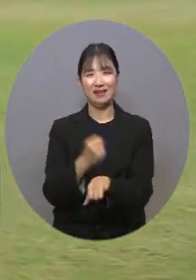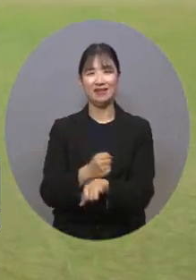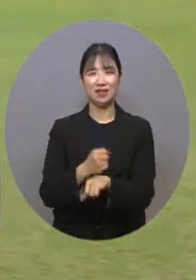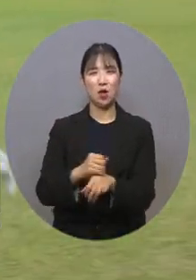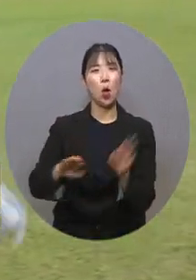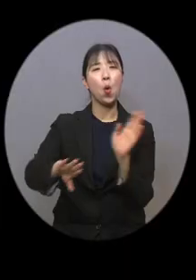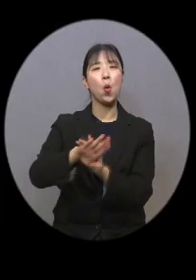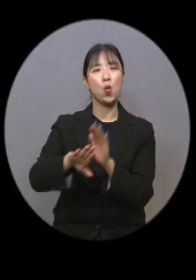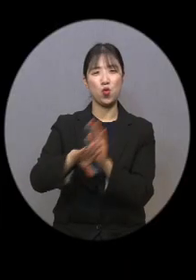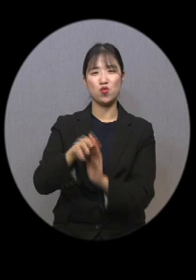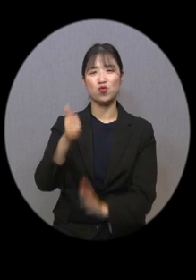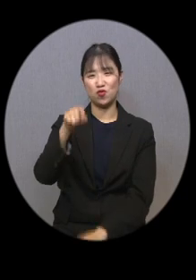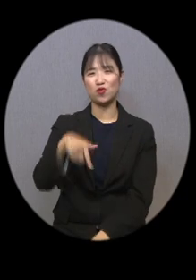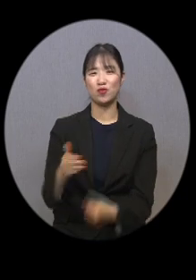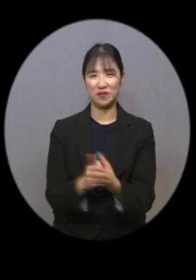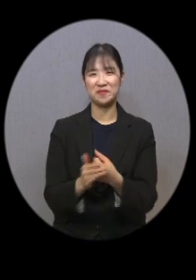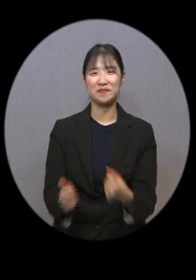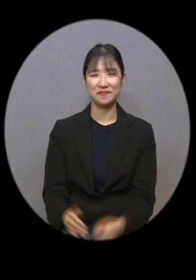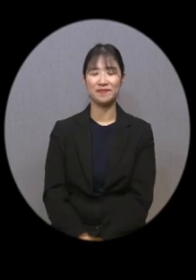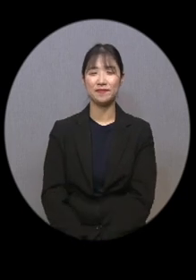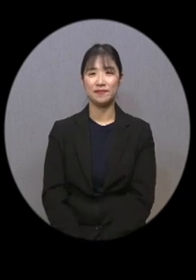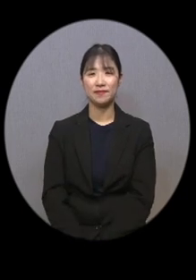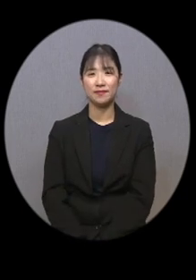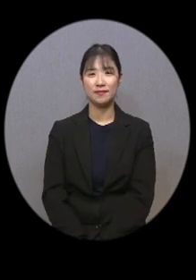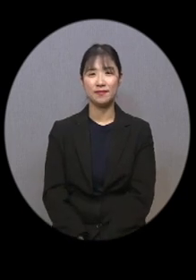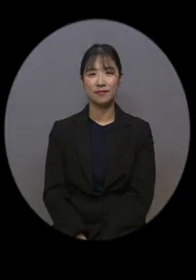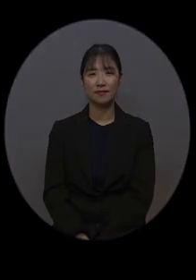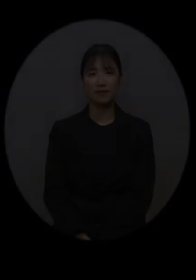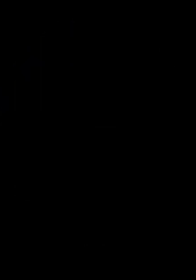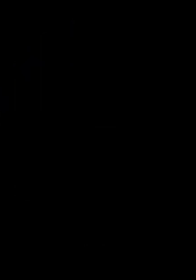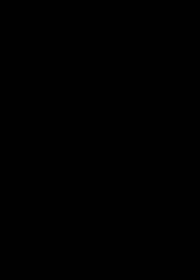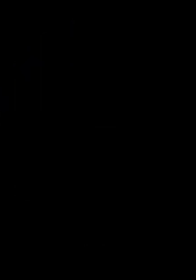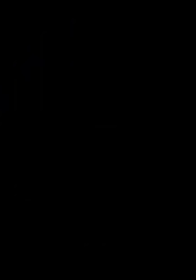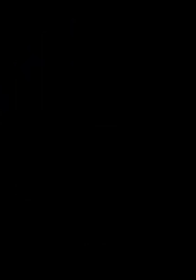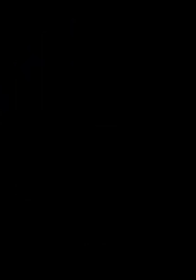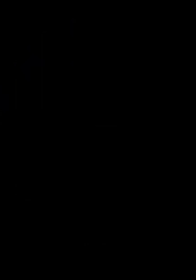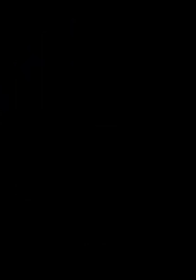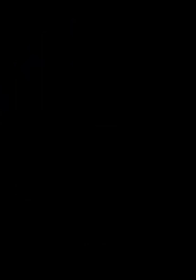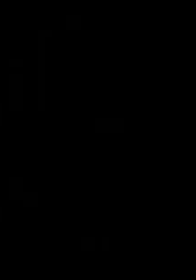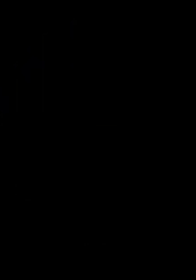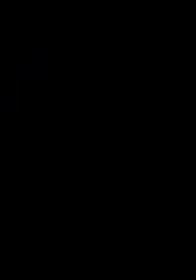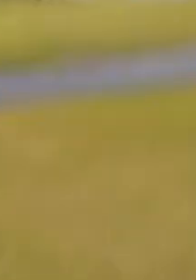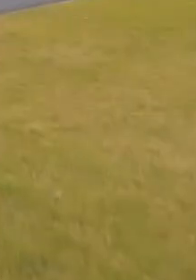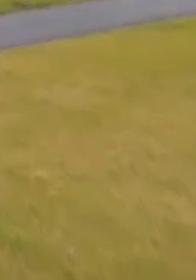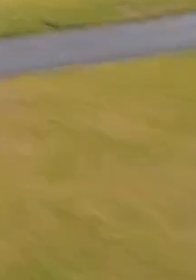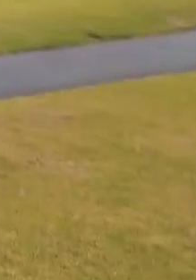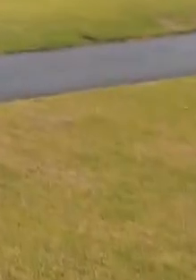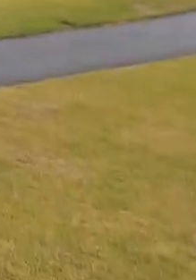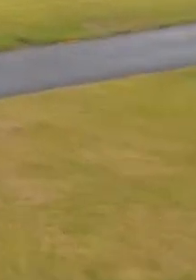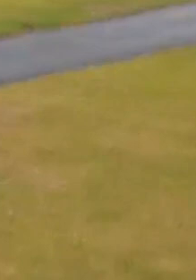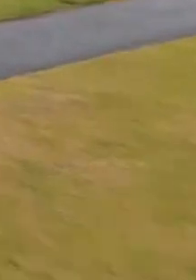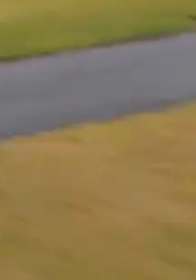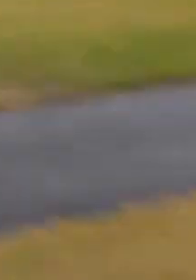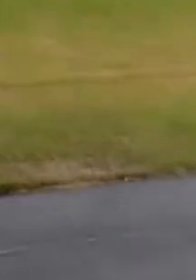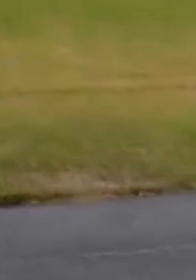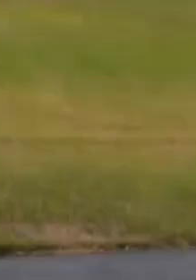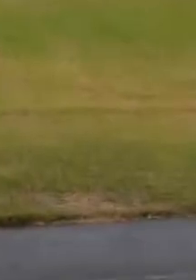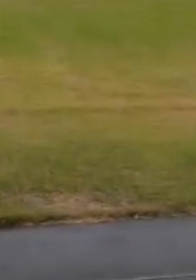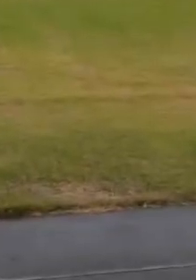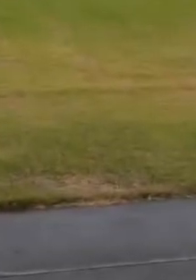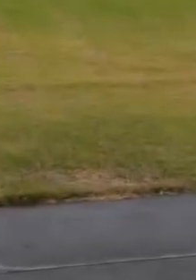오른쪽 훅이라서. 말하지 않아도 안. 우리 집에 왜